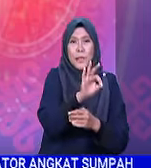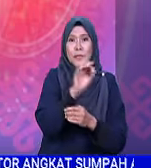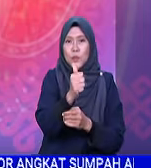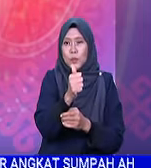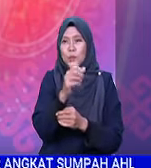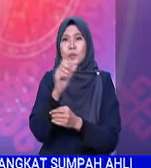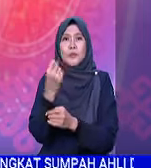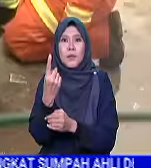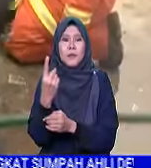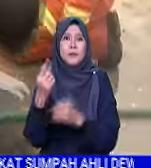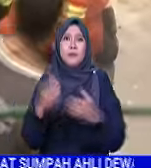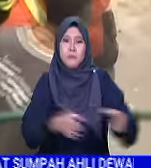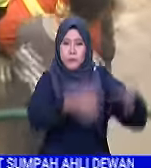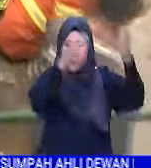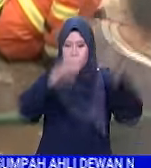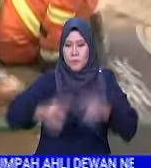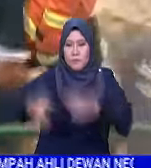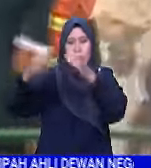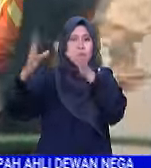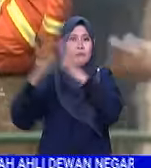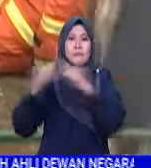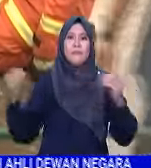Blok 11.